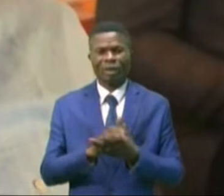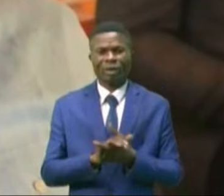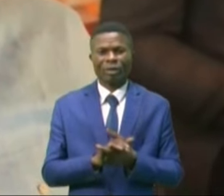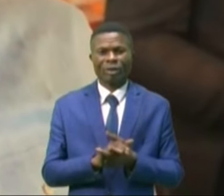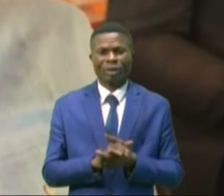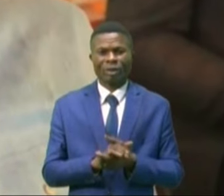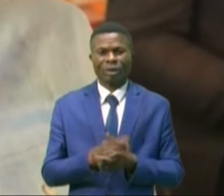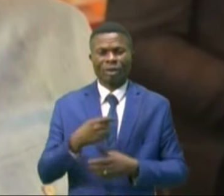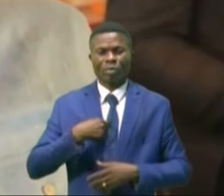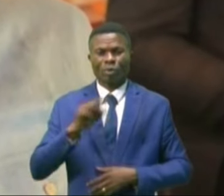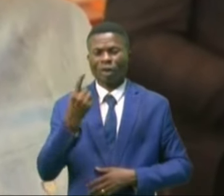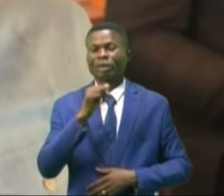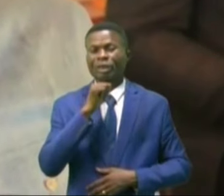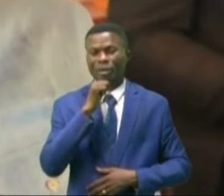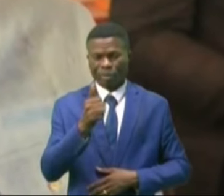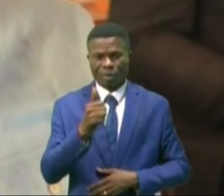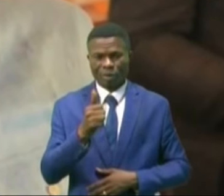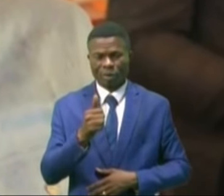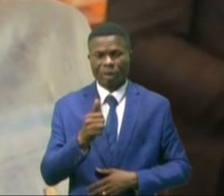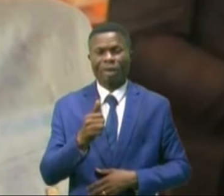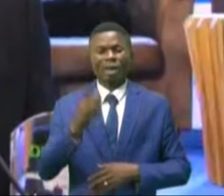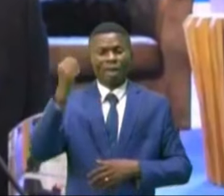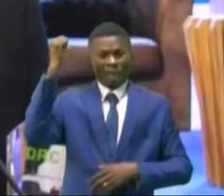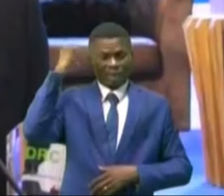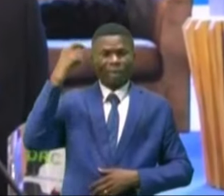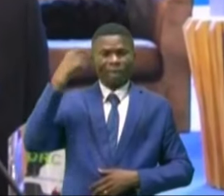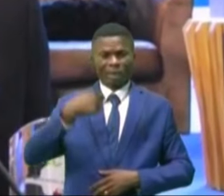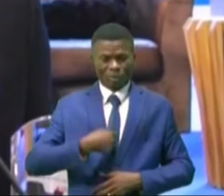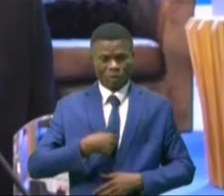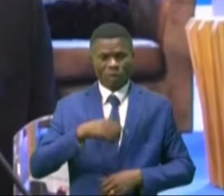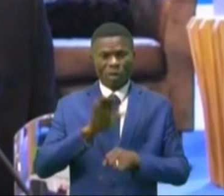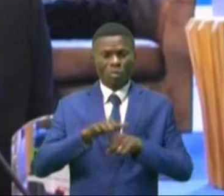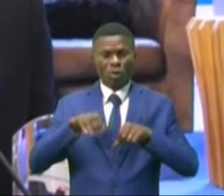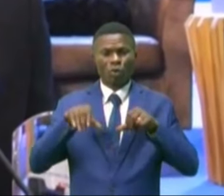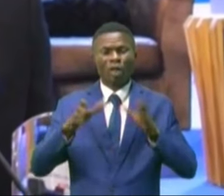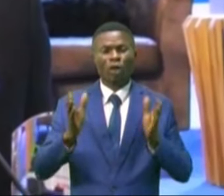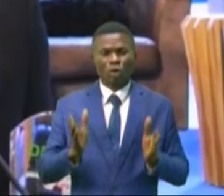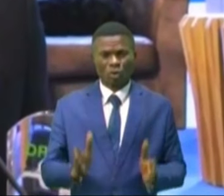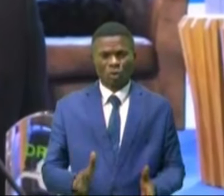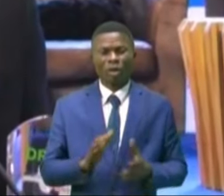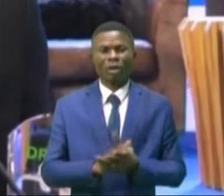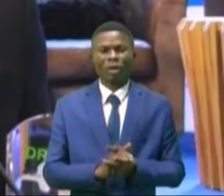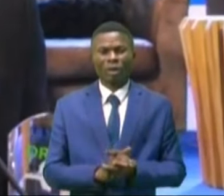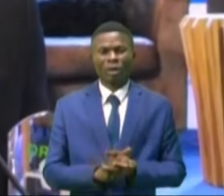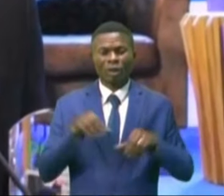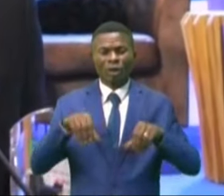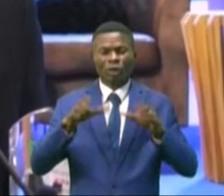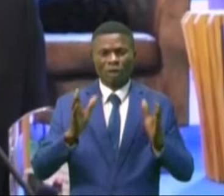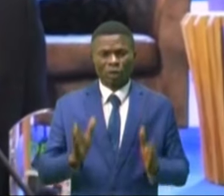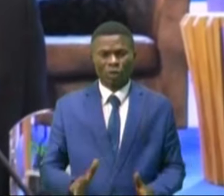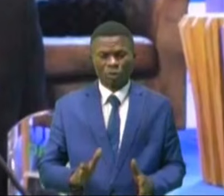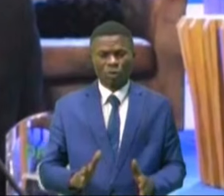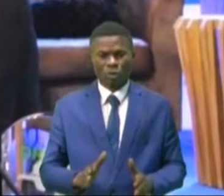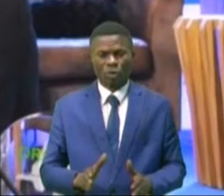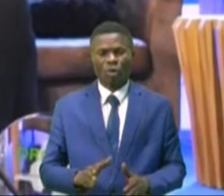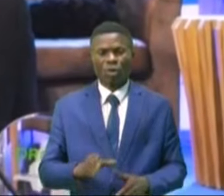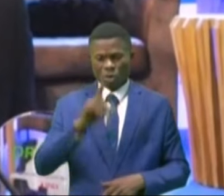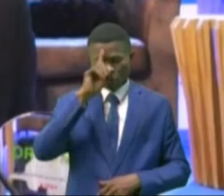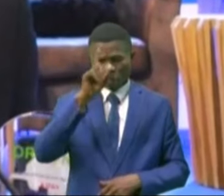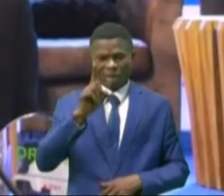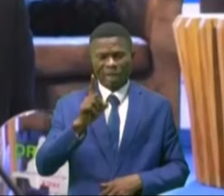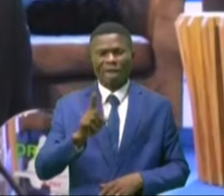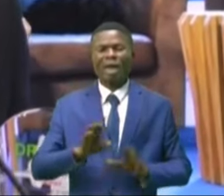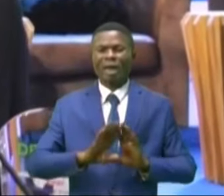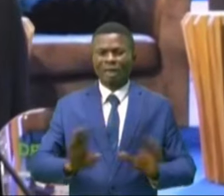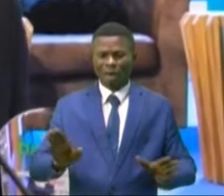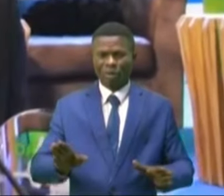je ne suis pas seul. Derrière moi, il y a des Congolais. Des Congolais qui m'ont fait confiance et qui ont dit,